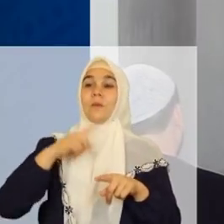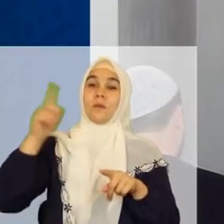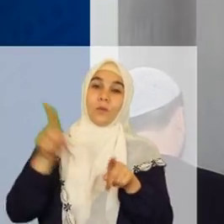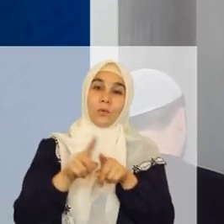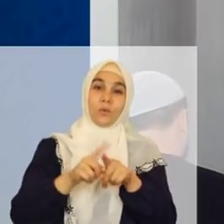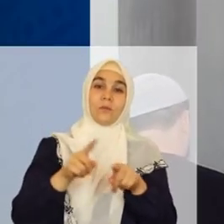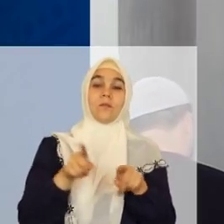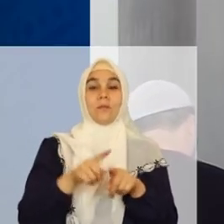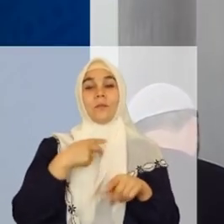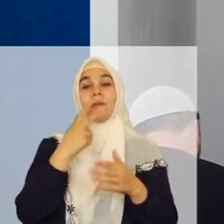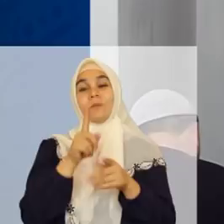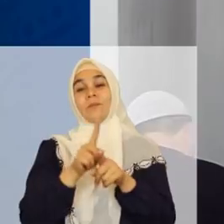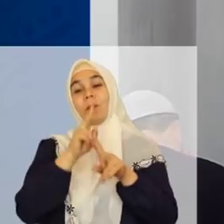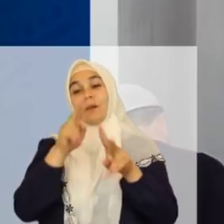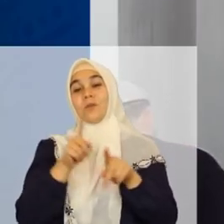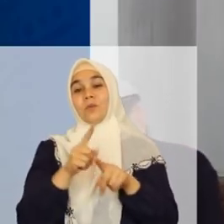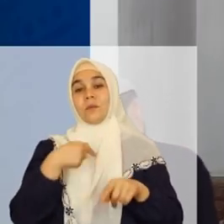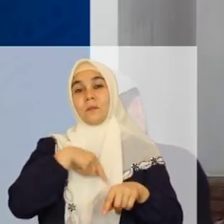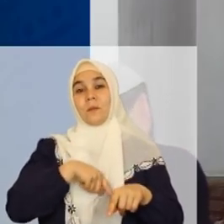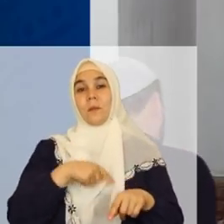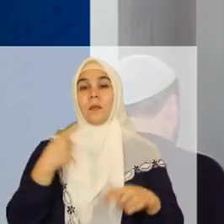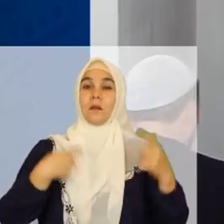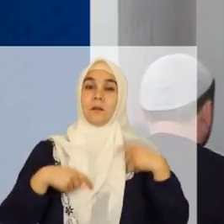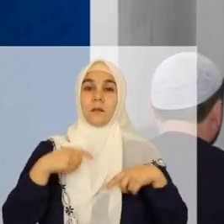maqtanuvdi, biz ham endi ularga ko'rsatib qo'yamiz degan gaplar bo'lmaydi.